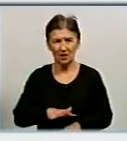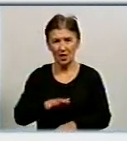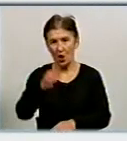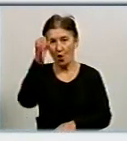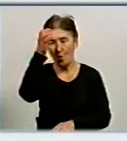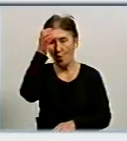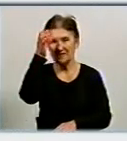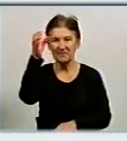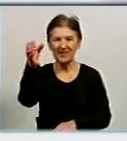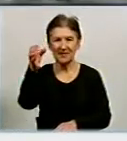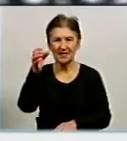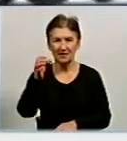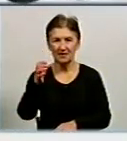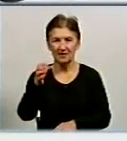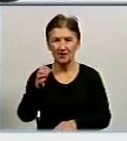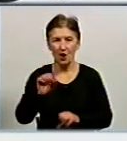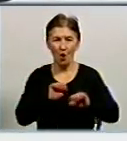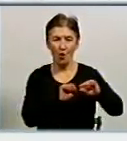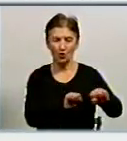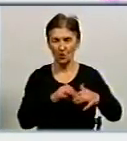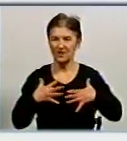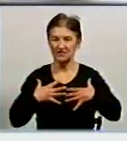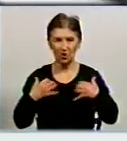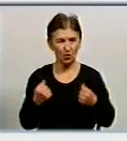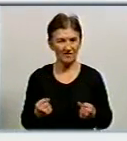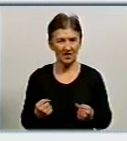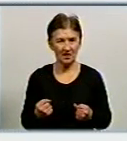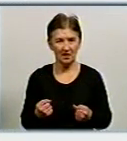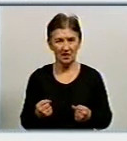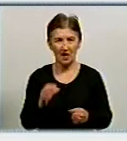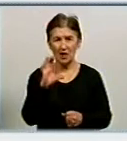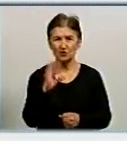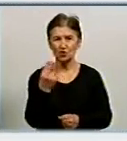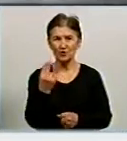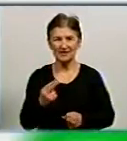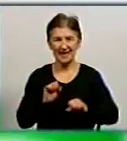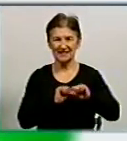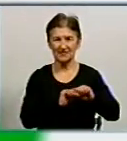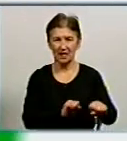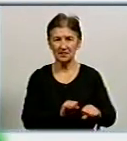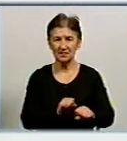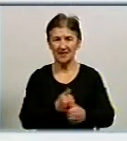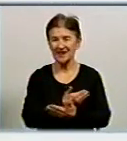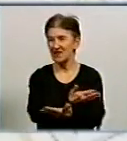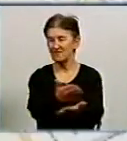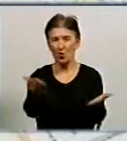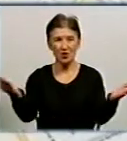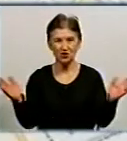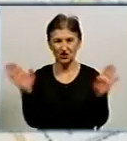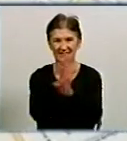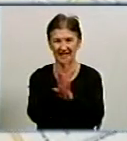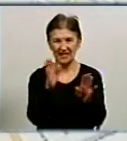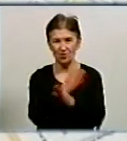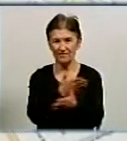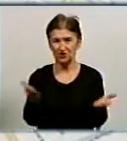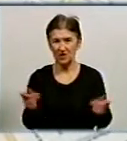освіта, охорона здоров'я, соціальний захист, навколишнє середовище. Не